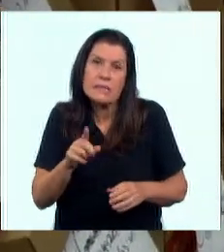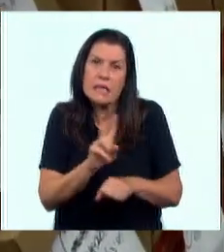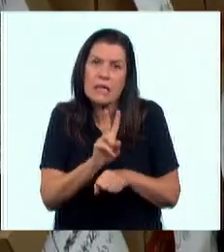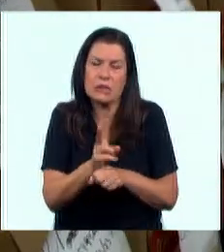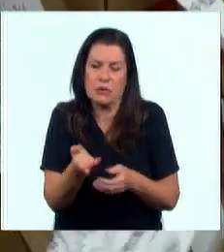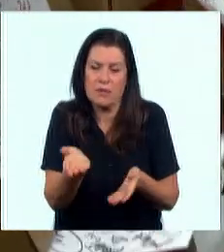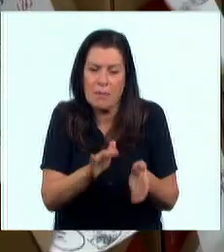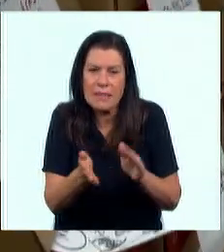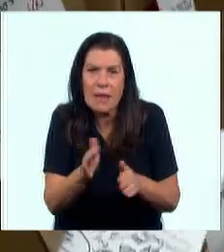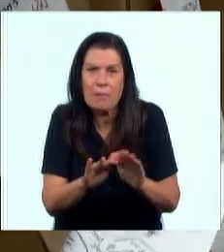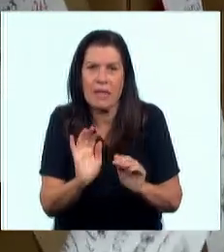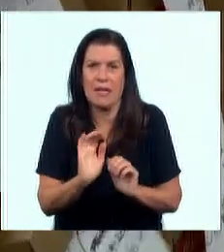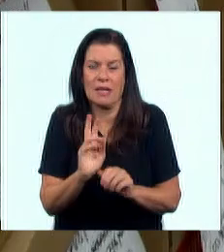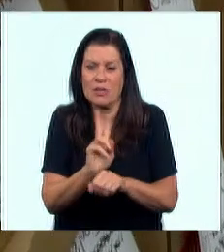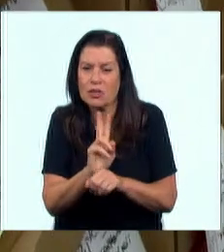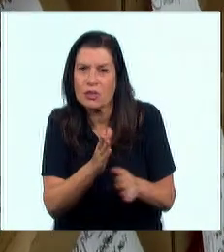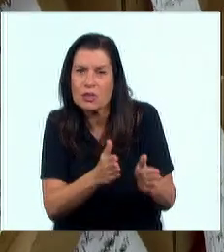לסיפור שבתוכו.